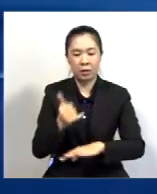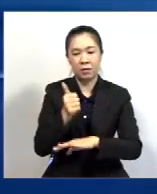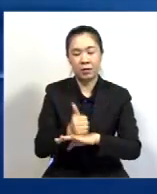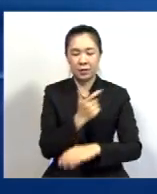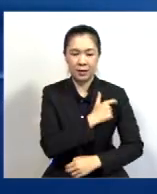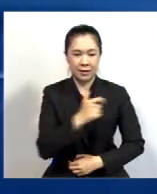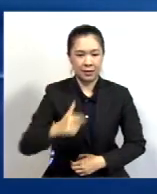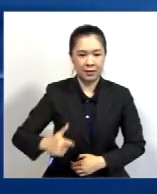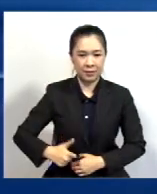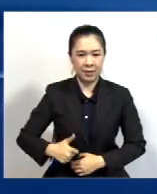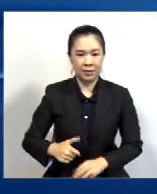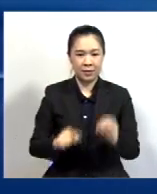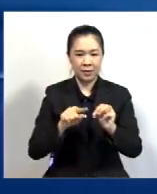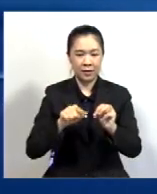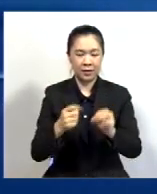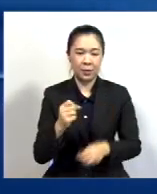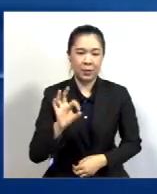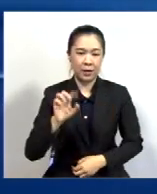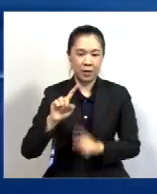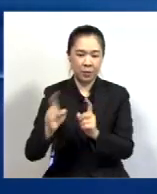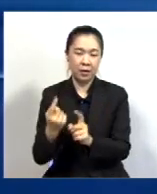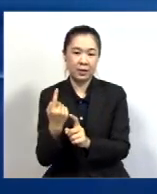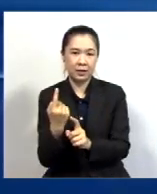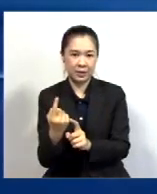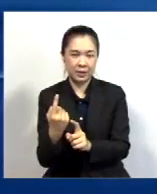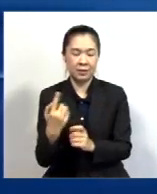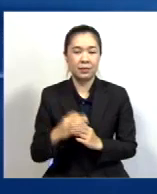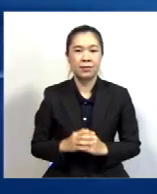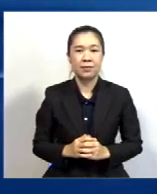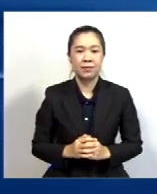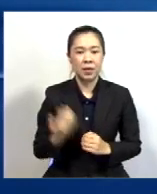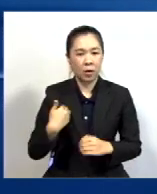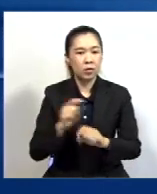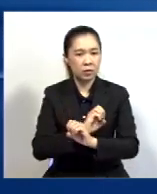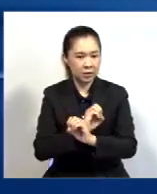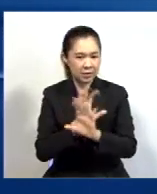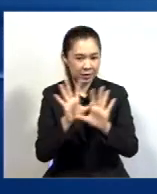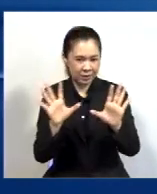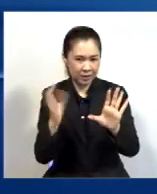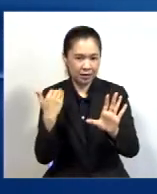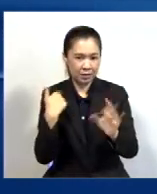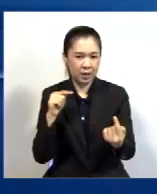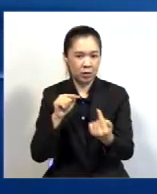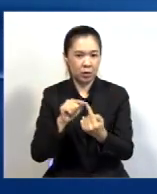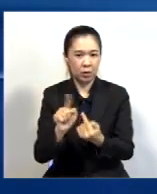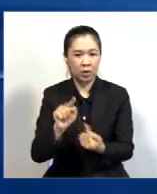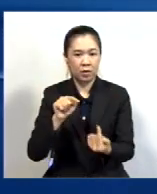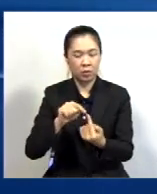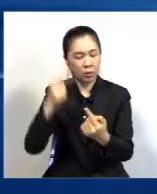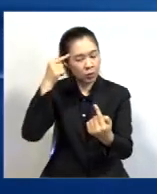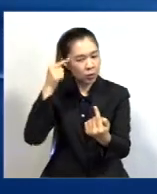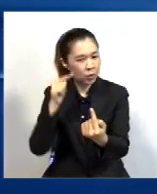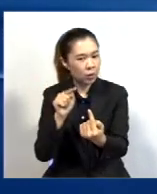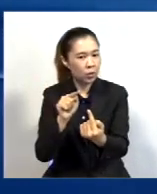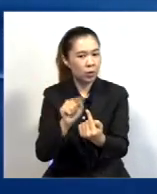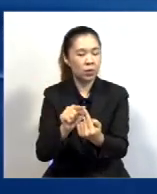ขตามรัฐธรรมนูญมาตรา19วรรค1จะต้องปรากฏข้อเท็จจริงที่ชัดเจนเพียงพอที่แสดงเห็นถึงความมุ่งหมายและ